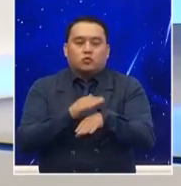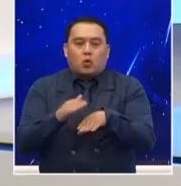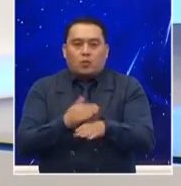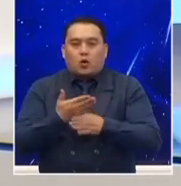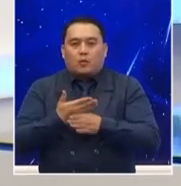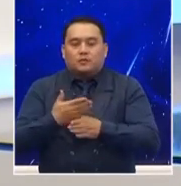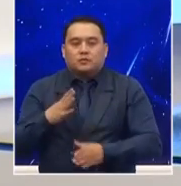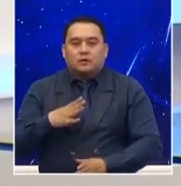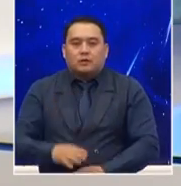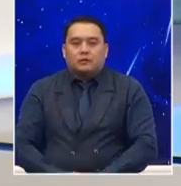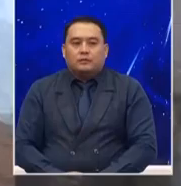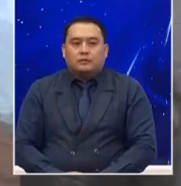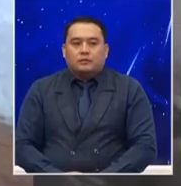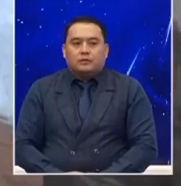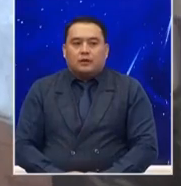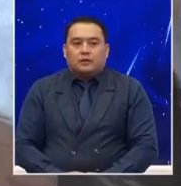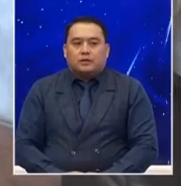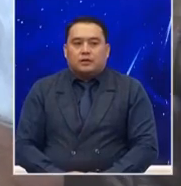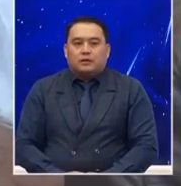қол ұштарын созды.